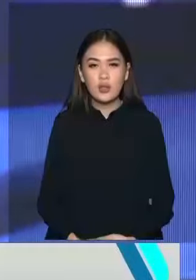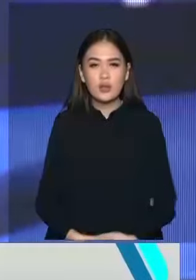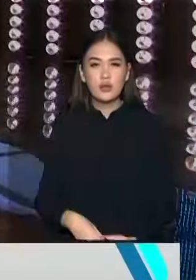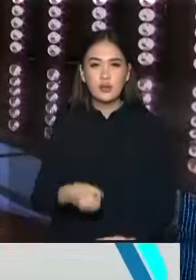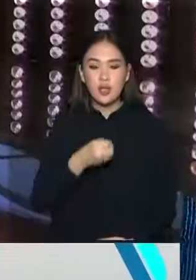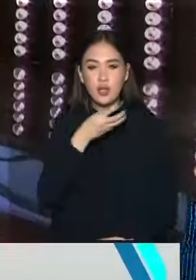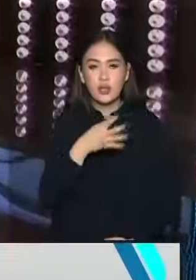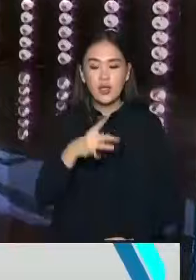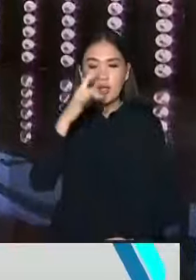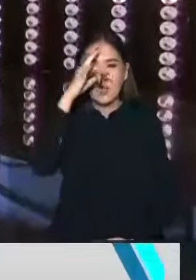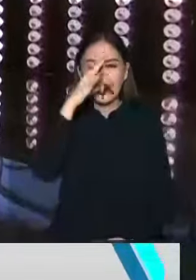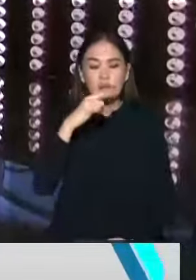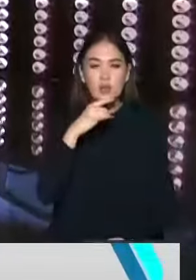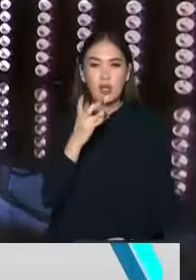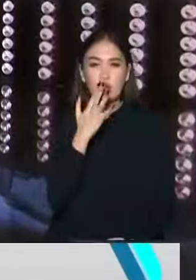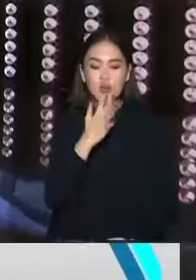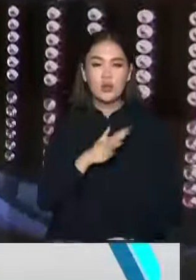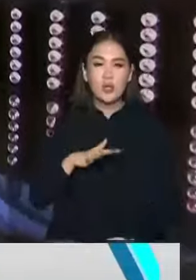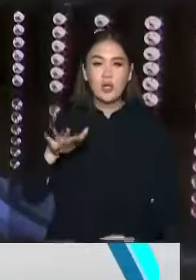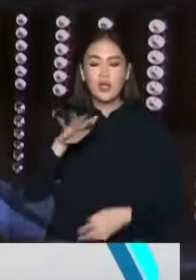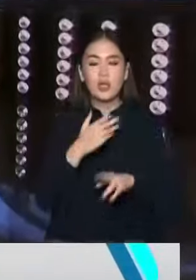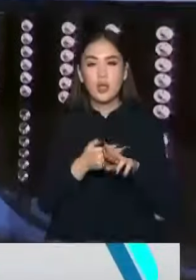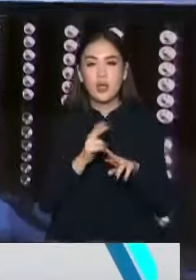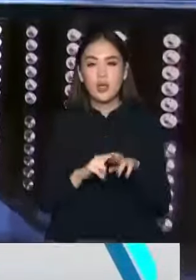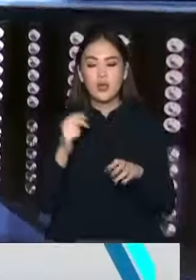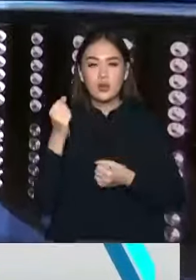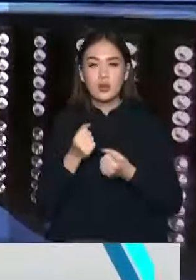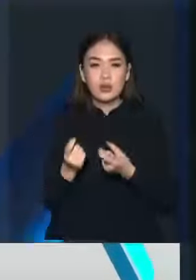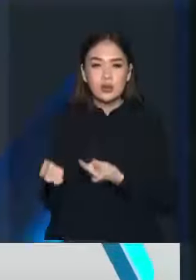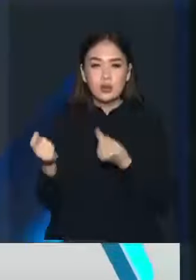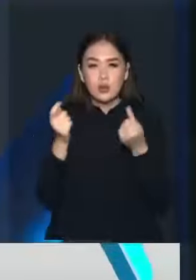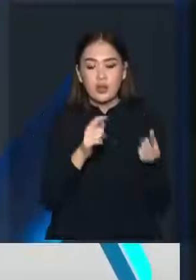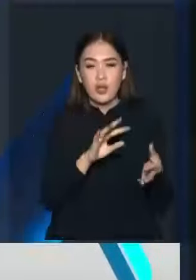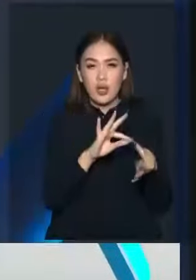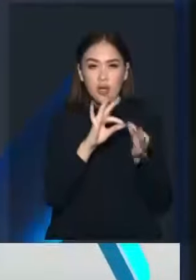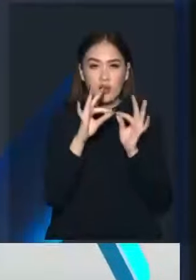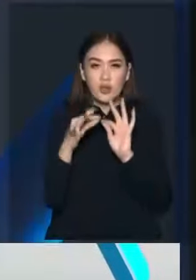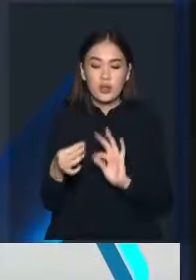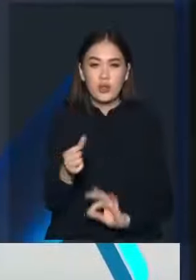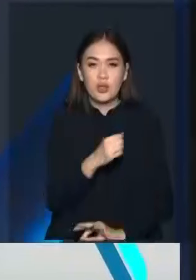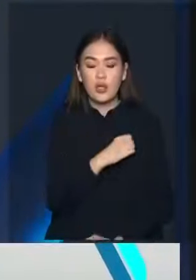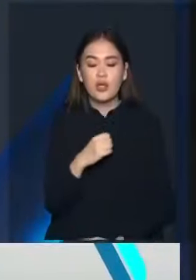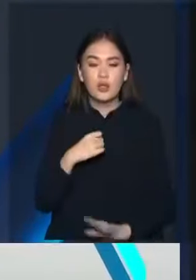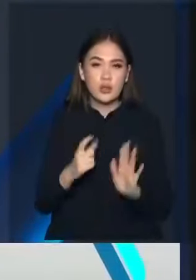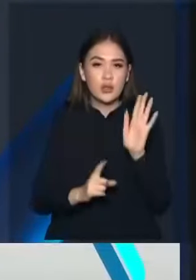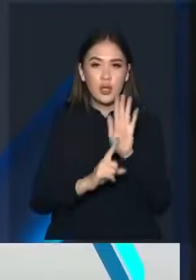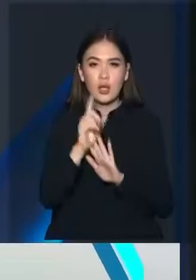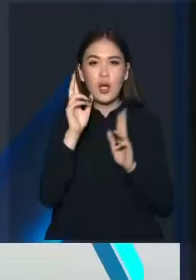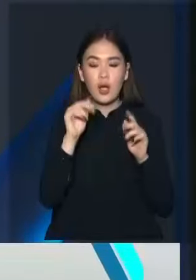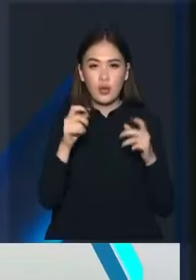енді Қазақстанға осы шетелдің көліктері мынау кіргені жайлы ақпарат ең әу баста қалай